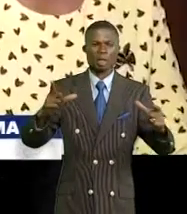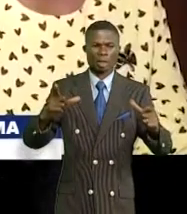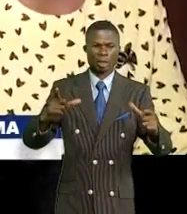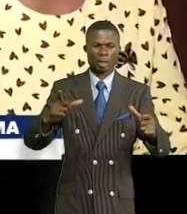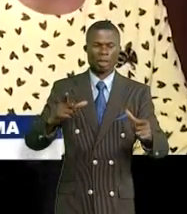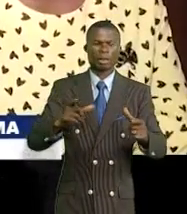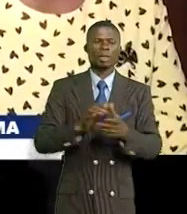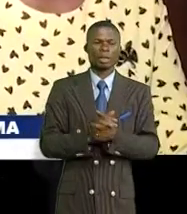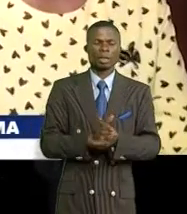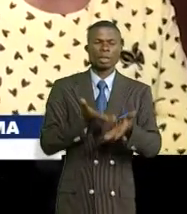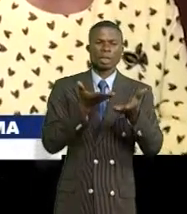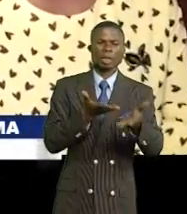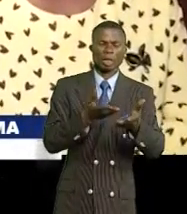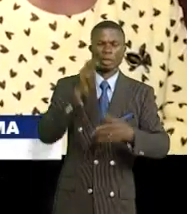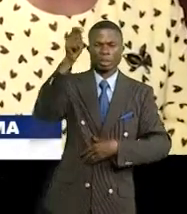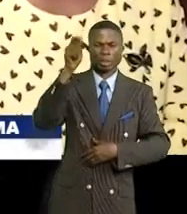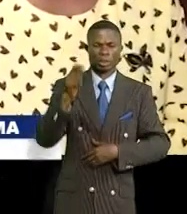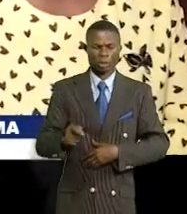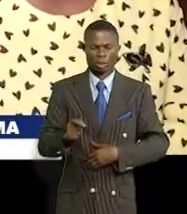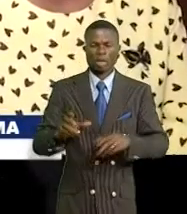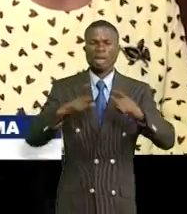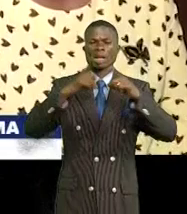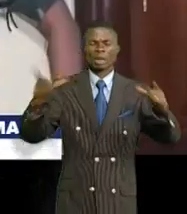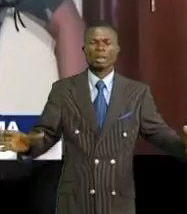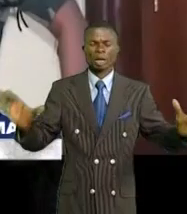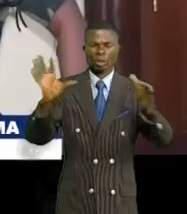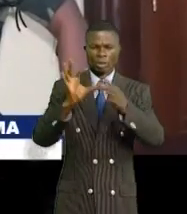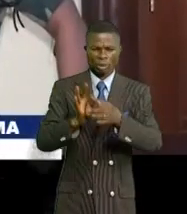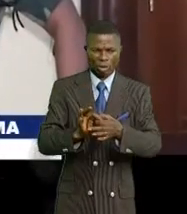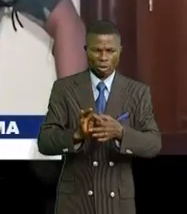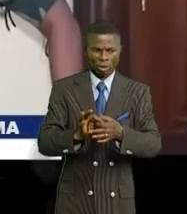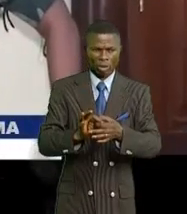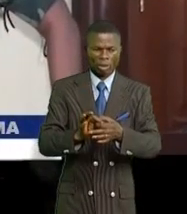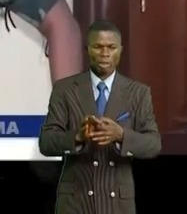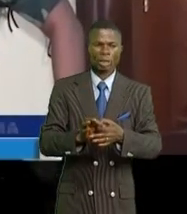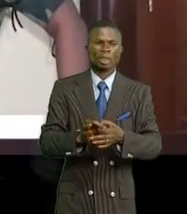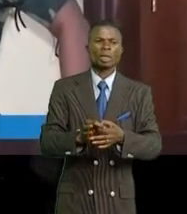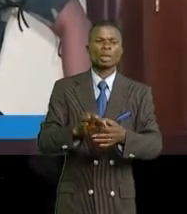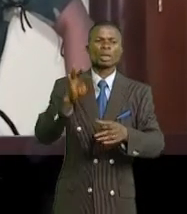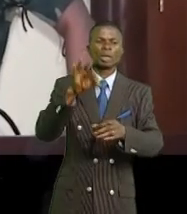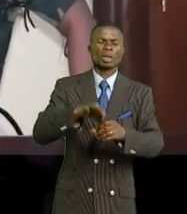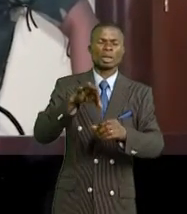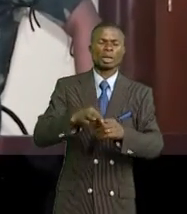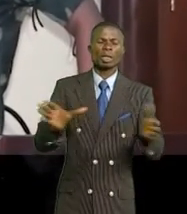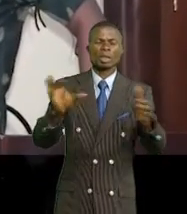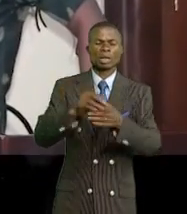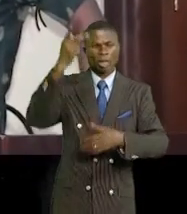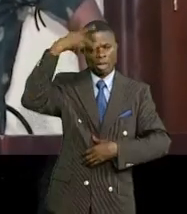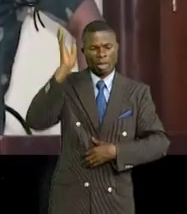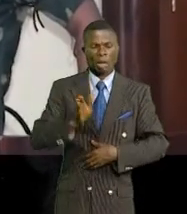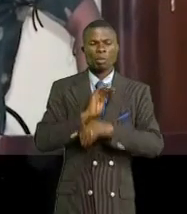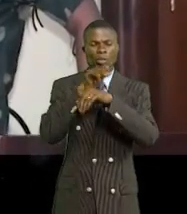inclure les forces vives. Cette grande mutualisation va inclure les politiciens, la société